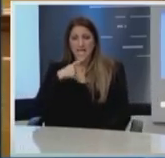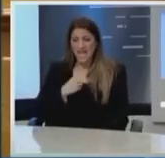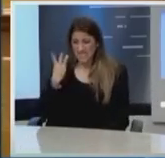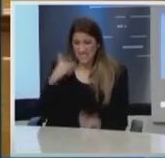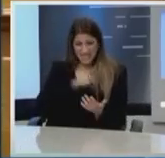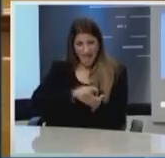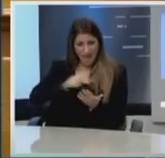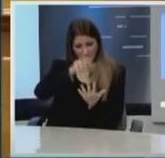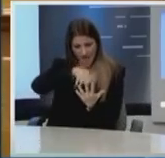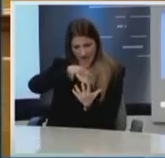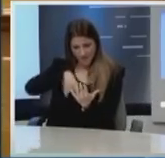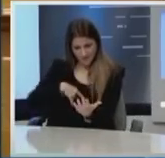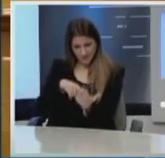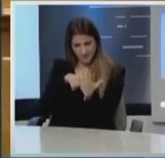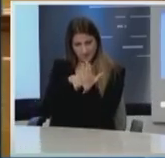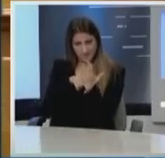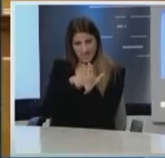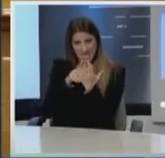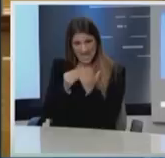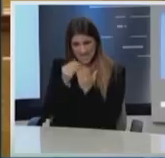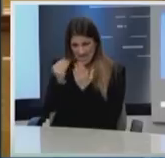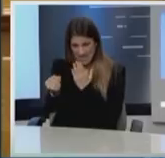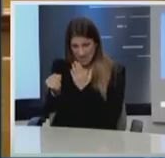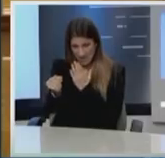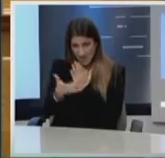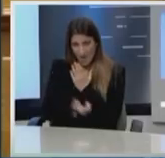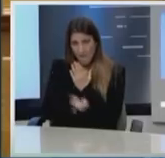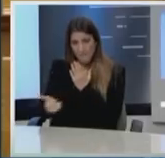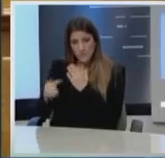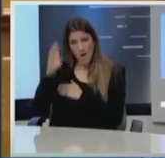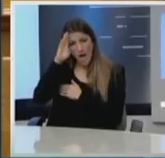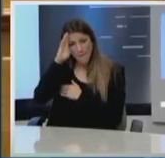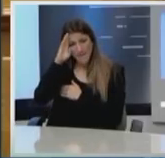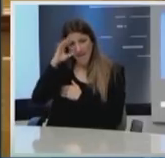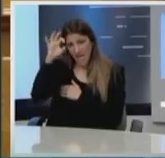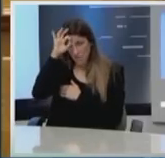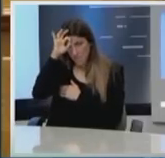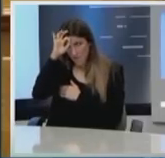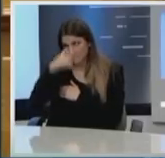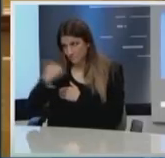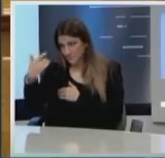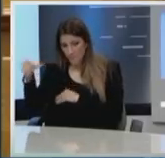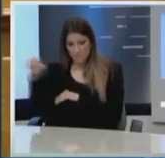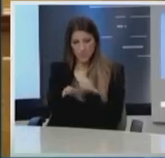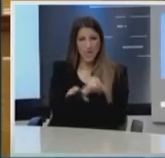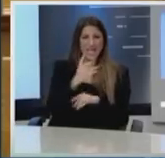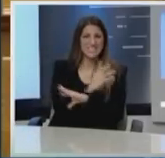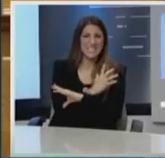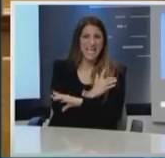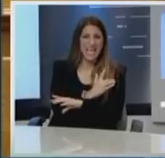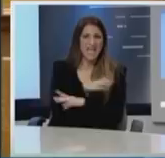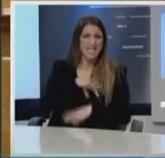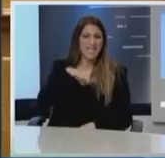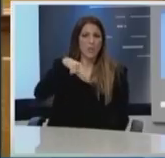των επιθεωρητών τις οποίες προκάλεσε και επιστρέφουν ως σφραγίδα του FBI πίσω στην κυρία του Λουπάκη και είπαν